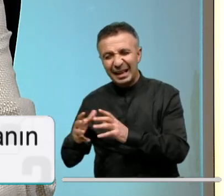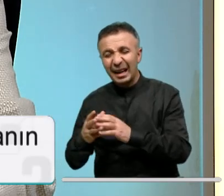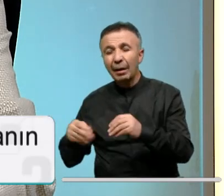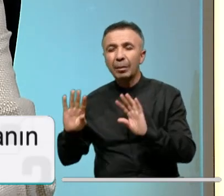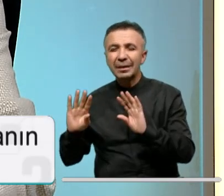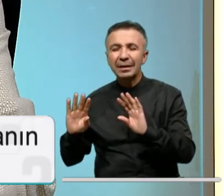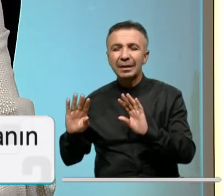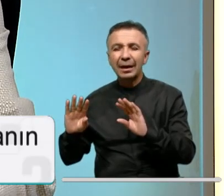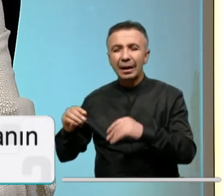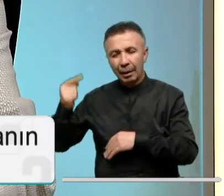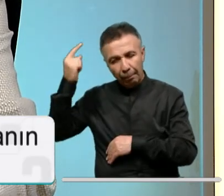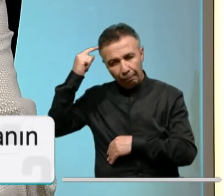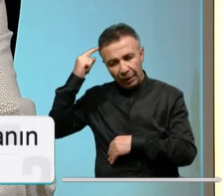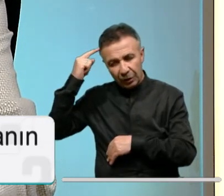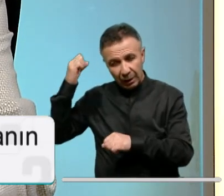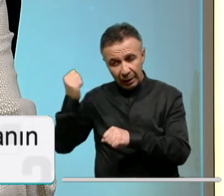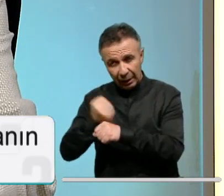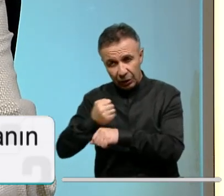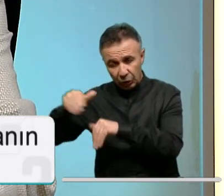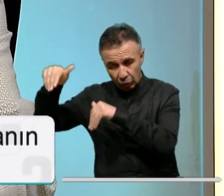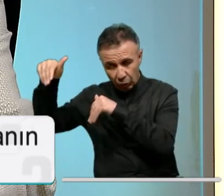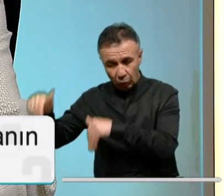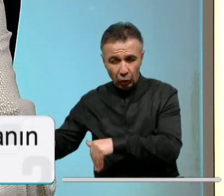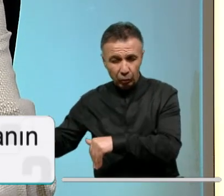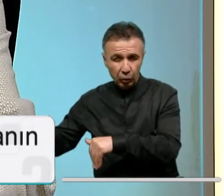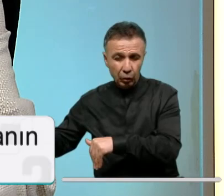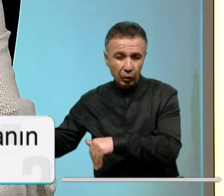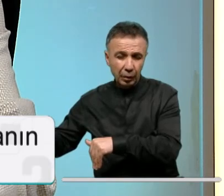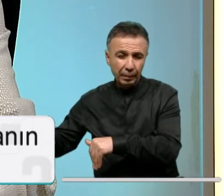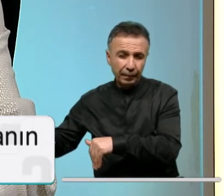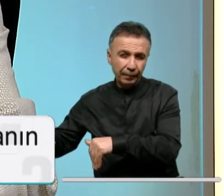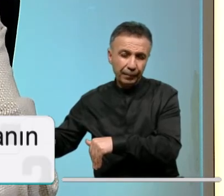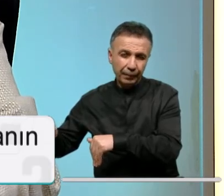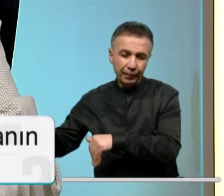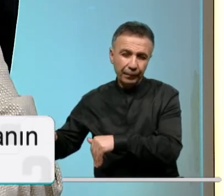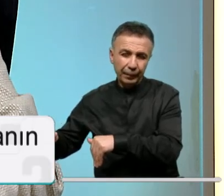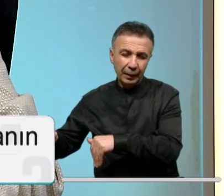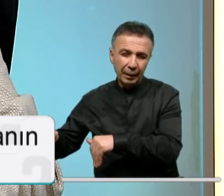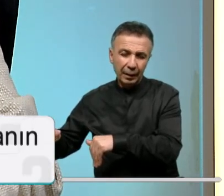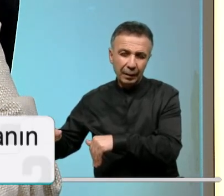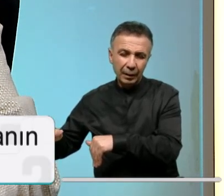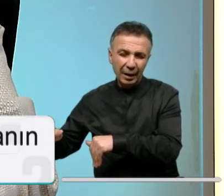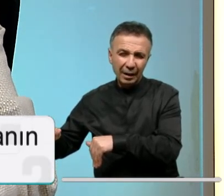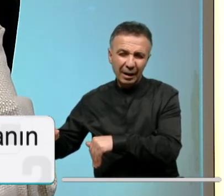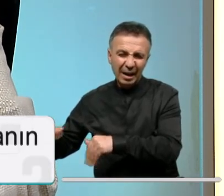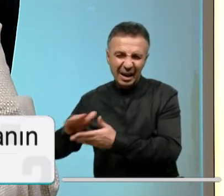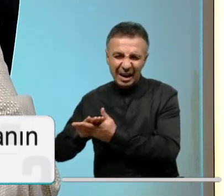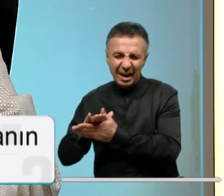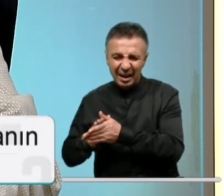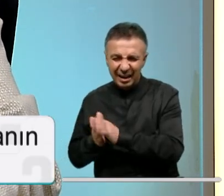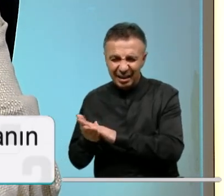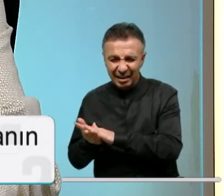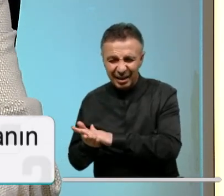koymuş başına taş koymuş mezar yeri kaybolmasın mezar yeri çiğnenmesi ayak altında